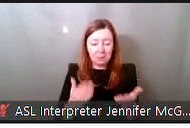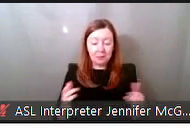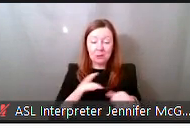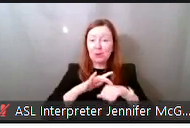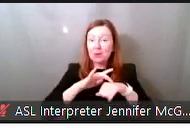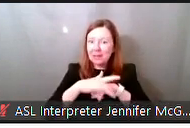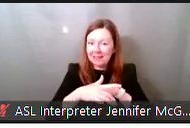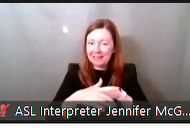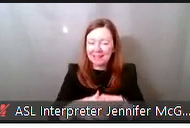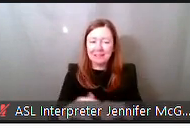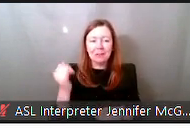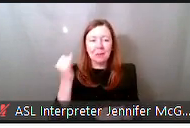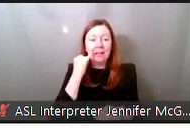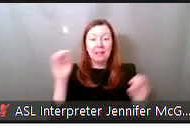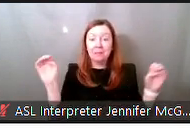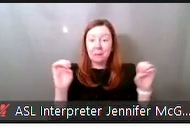所